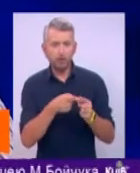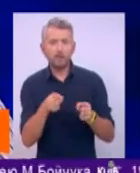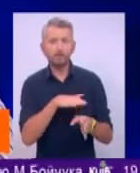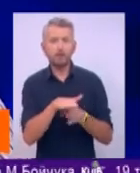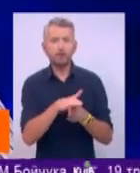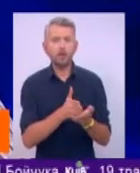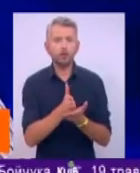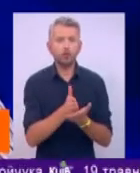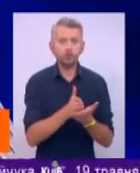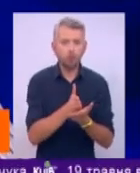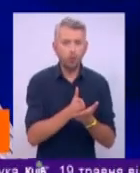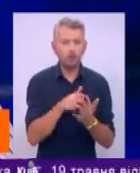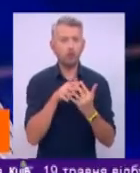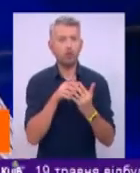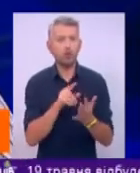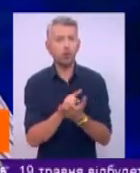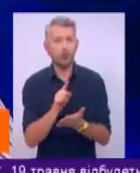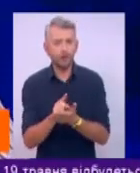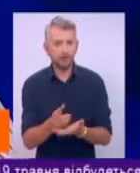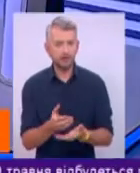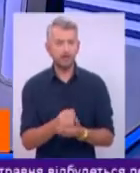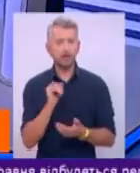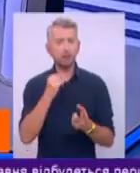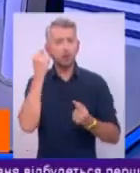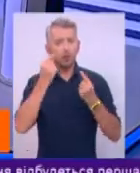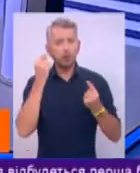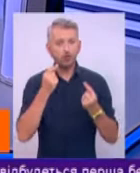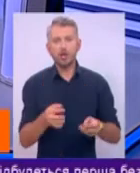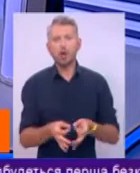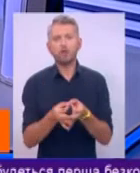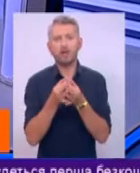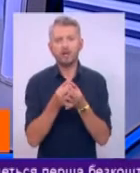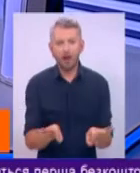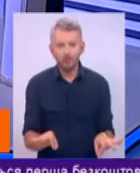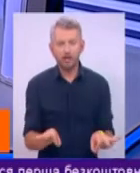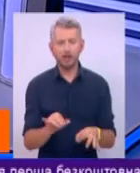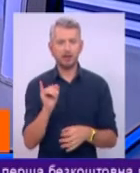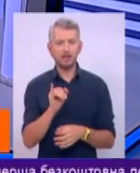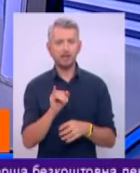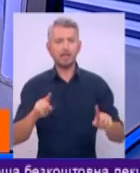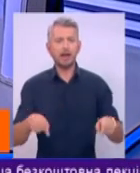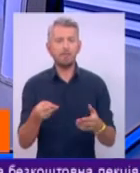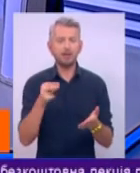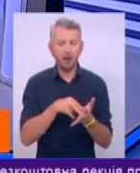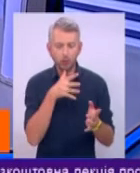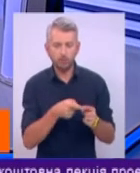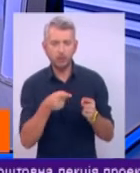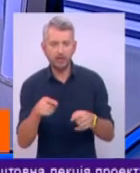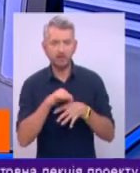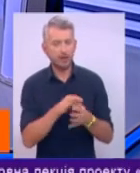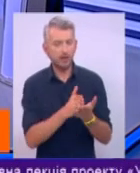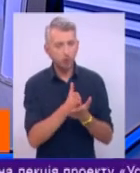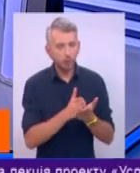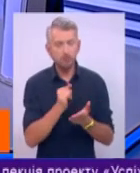виконання службових і бойових обов'язків, і психологічне розвантаження, і реабілітацію в процесі ведення служби,